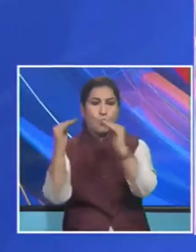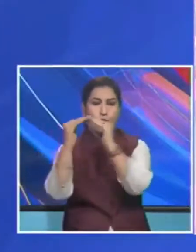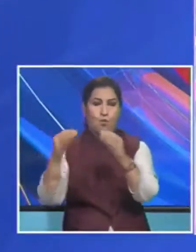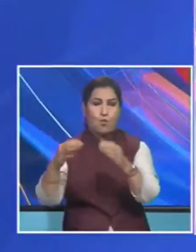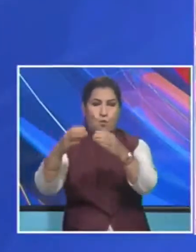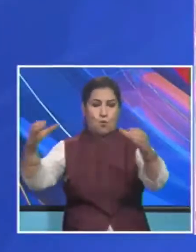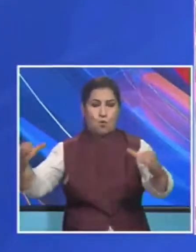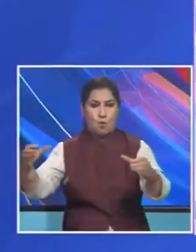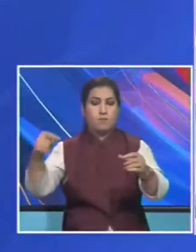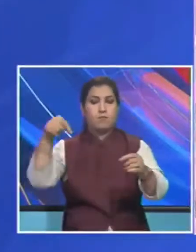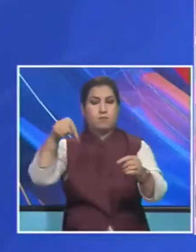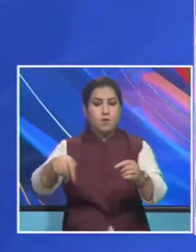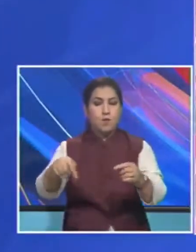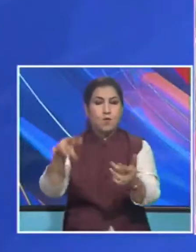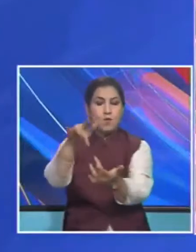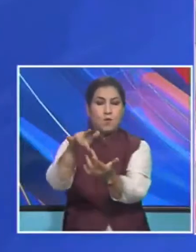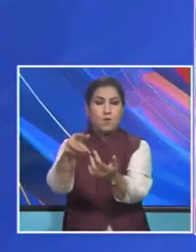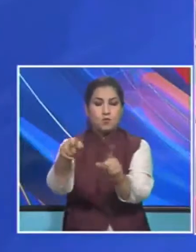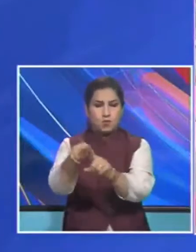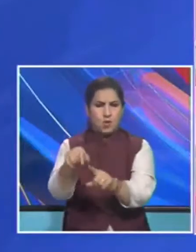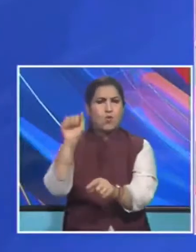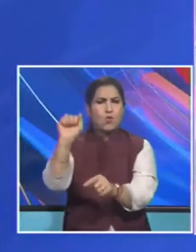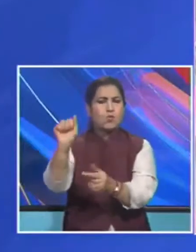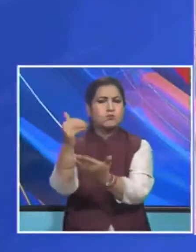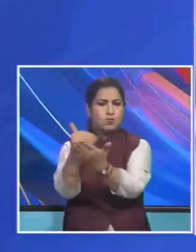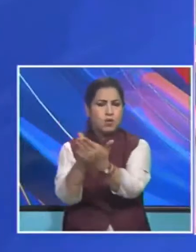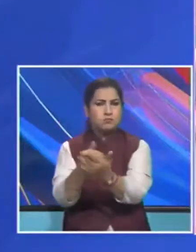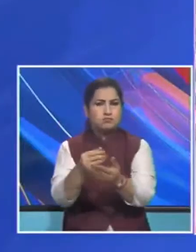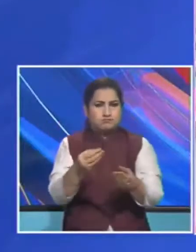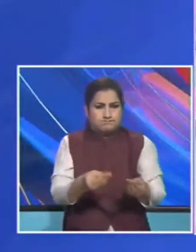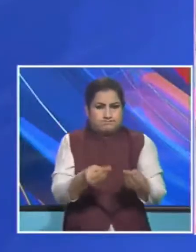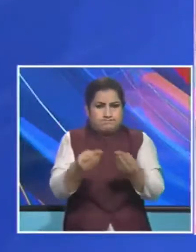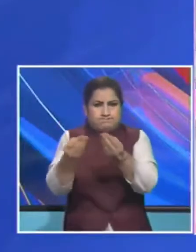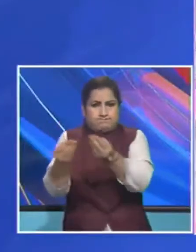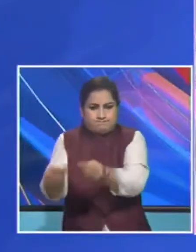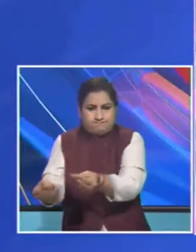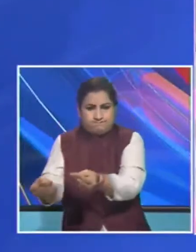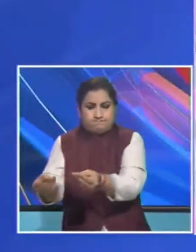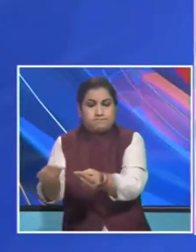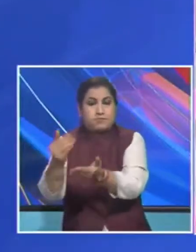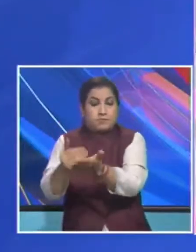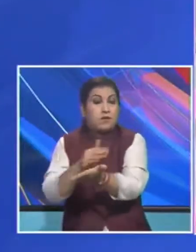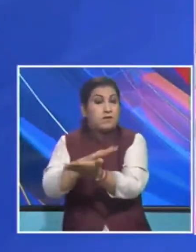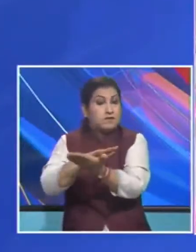में हैंडिंग ओवर सेरेमनी होगी और इसके बाद